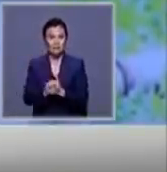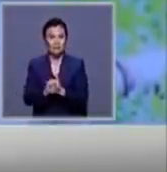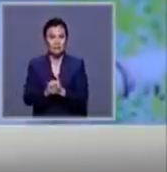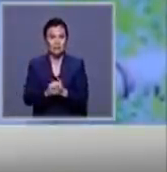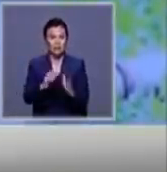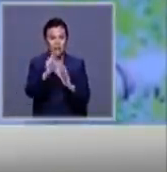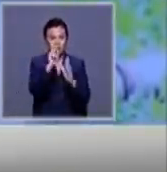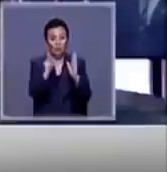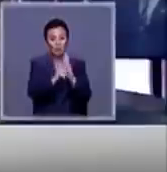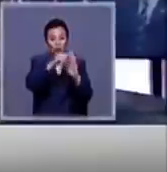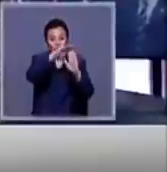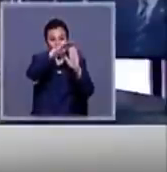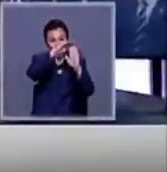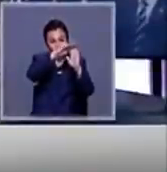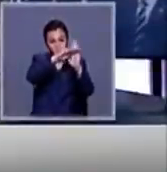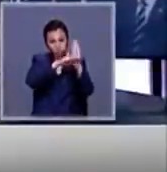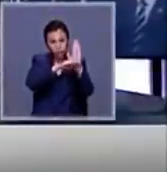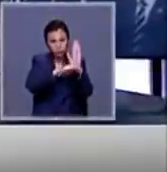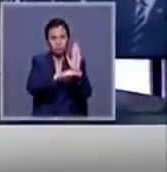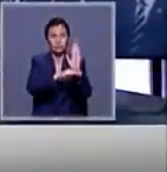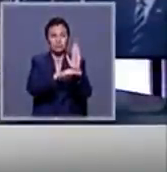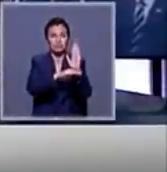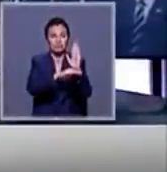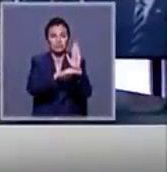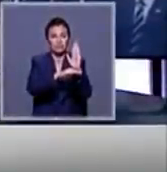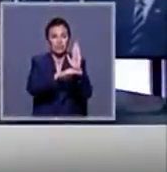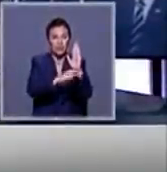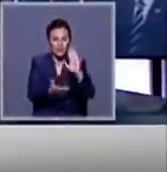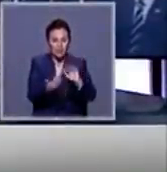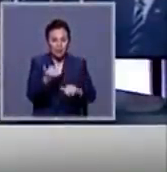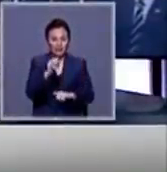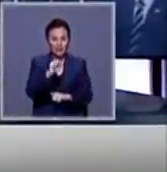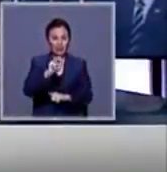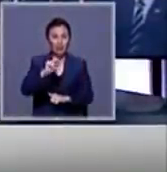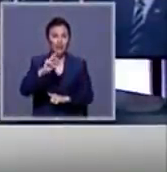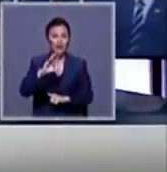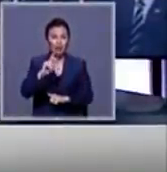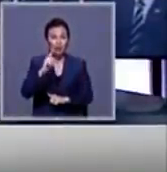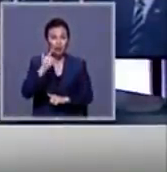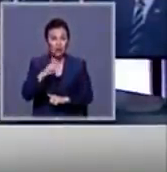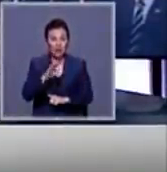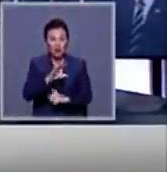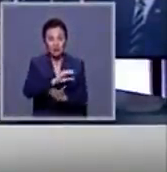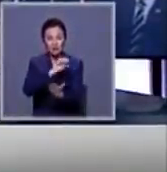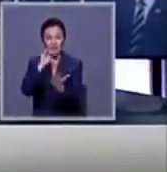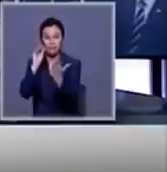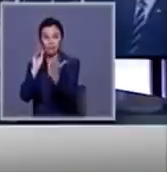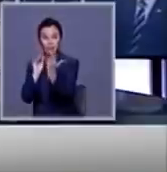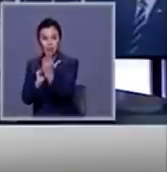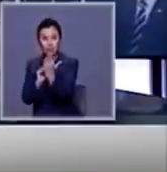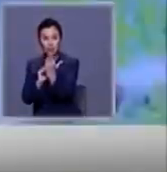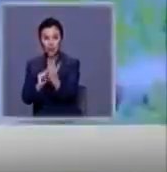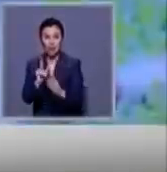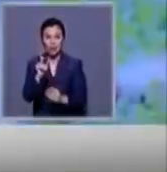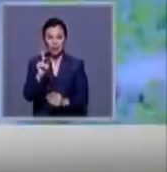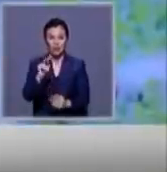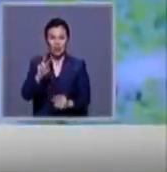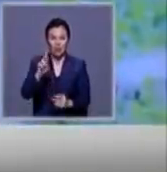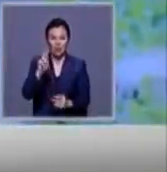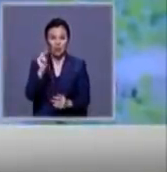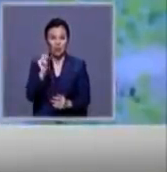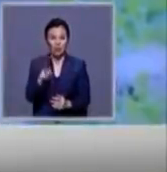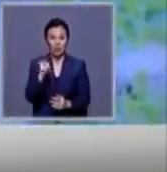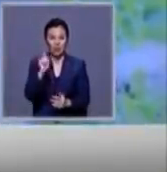ายกันมาอย่างดีๆนะฮะ ก็คสช. ก็ผ่านสนช.เสร็จสนช.ก็ไปเติมบทเฉพาะการบอกที่กลท.ร่างมา